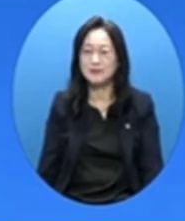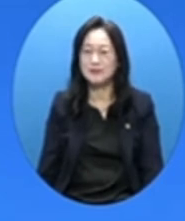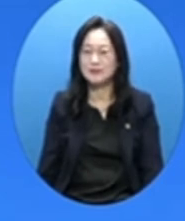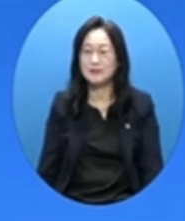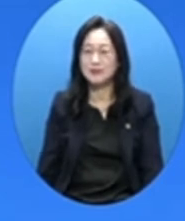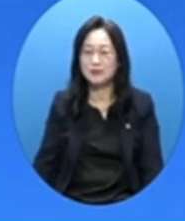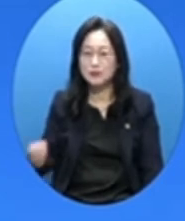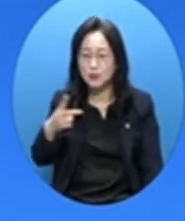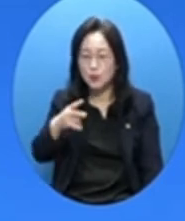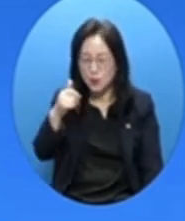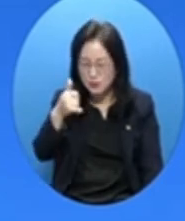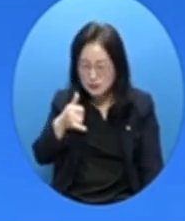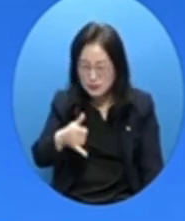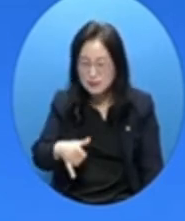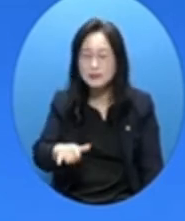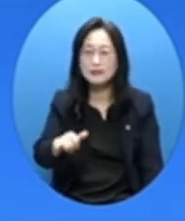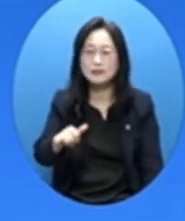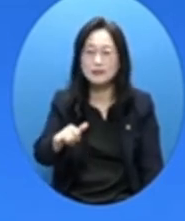자식이